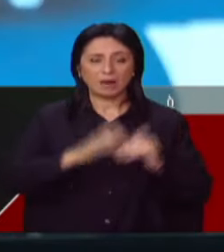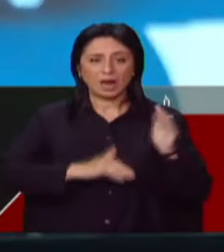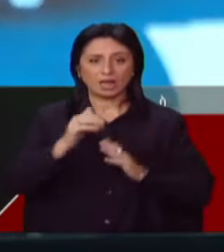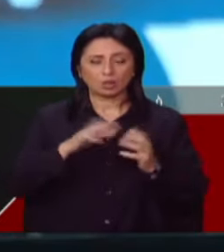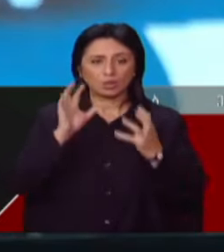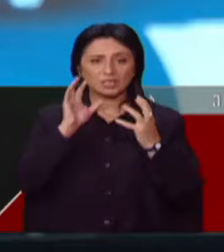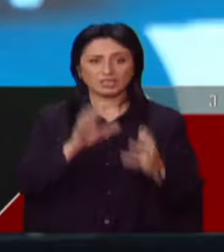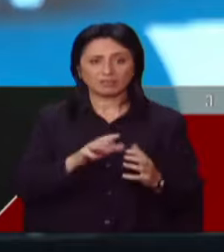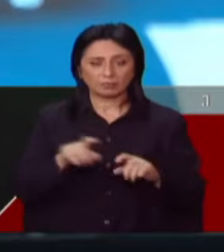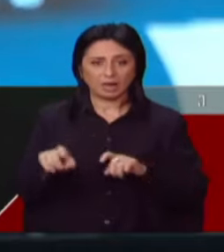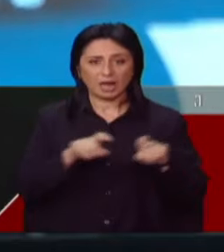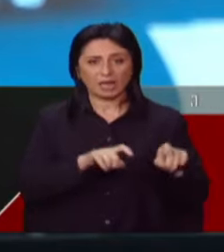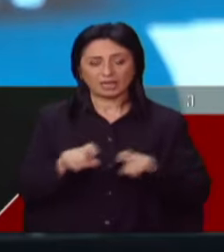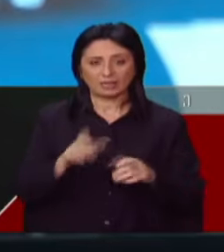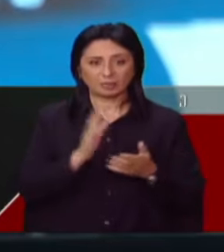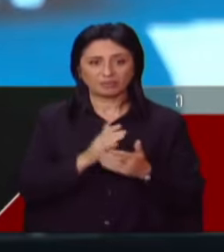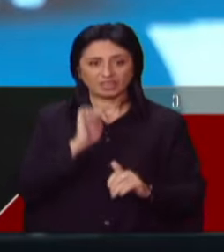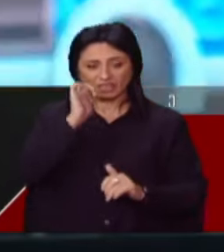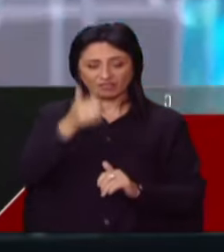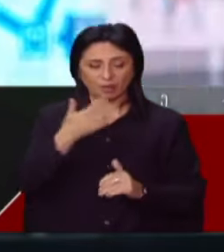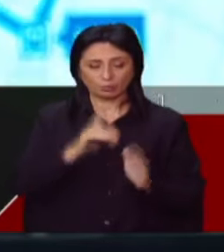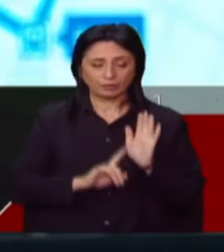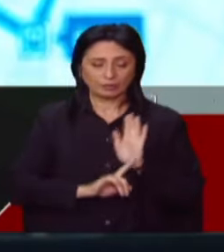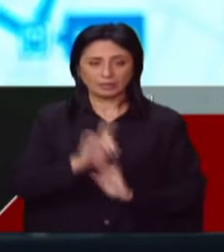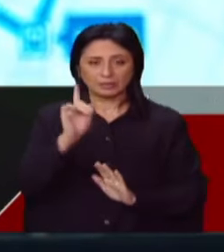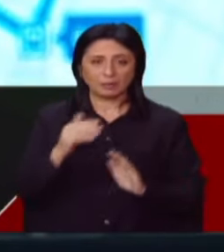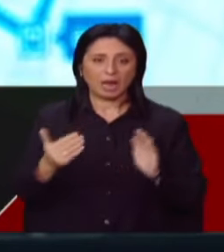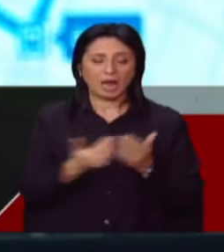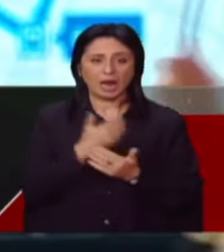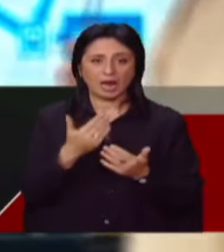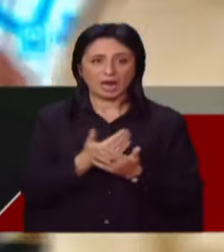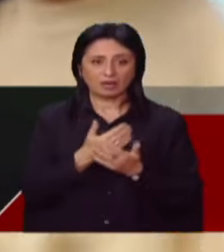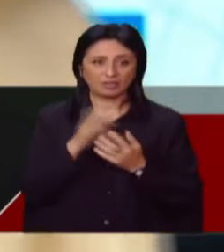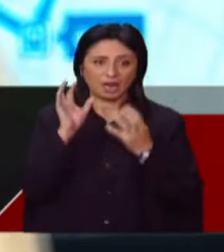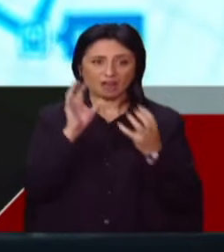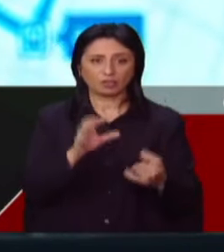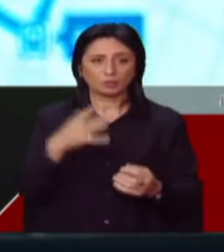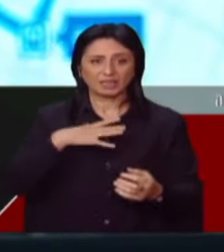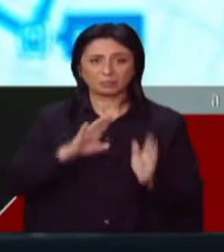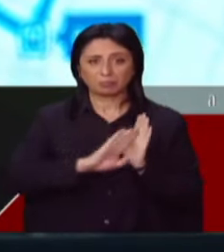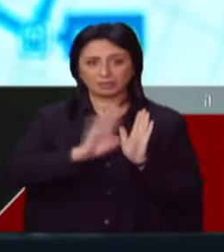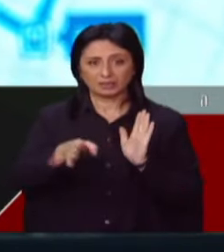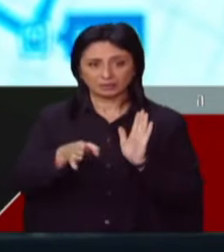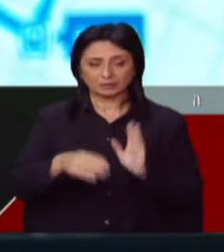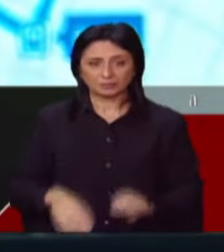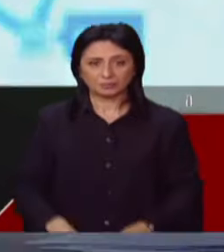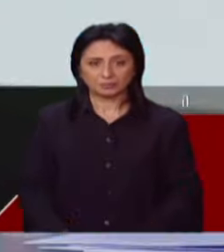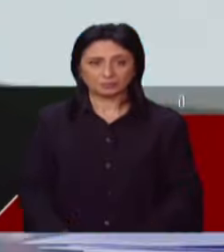ავტობუსებით გადაადგილებას გულისხმობს. ხვალიდან შეუდგება ახალი ავტობუსები თბილისის მიმართულებით.